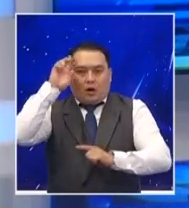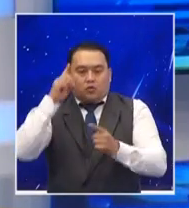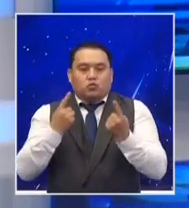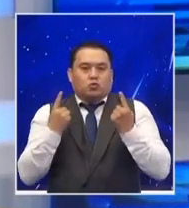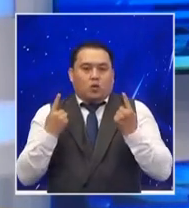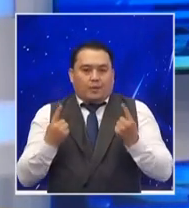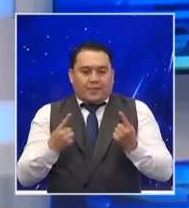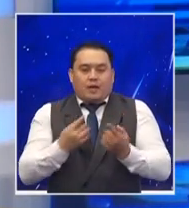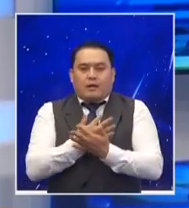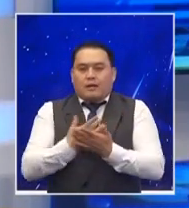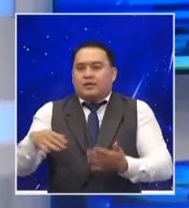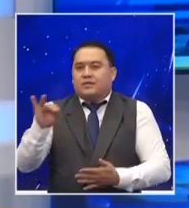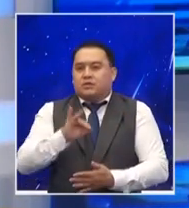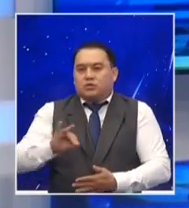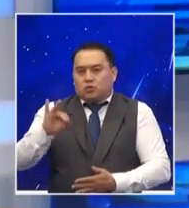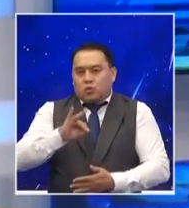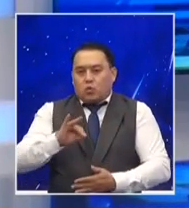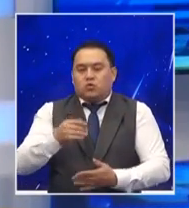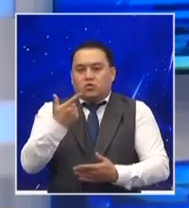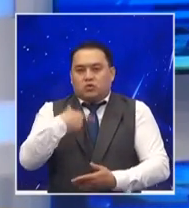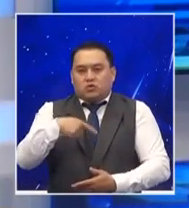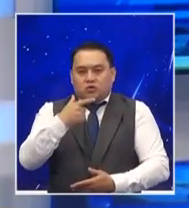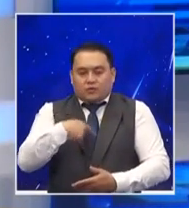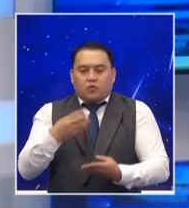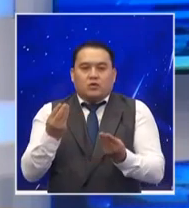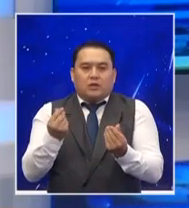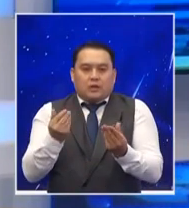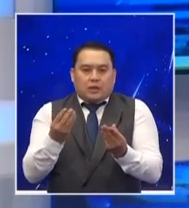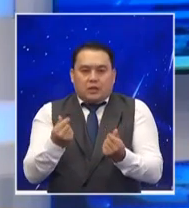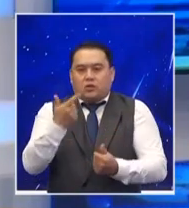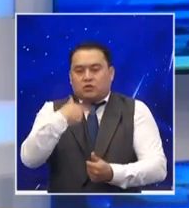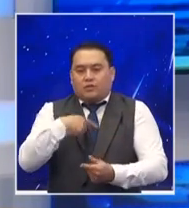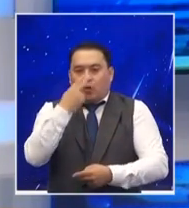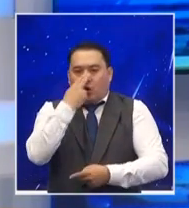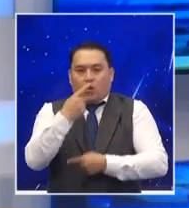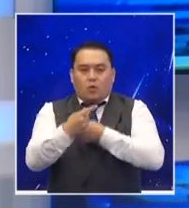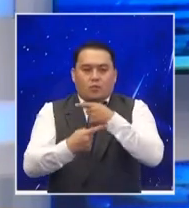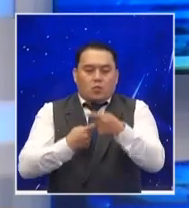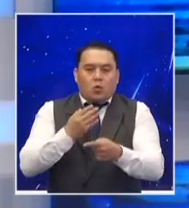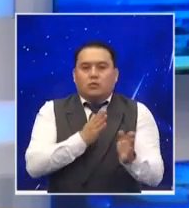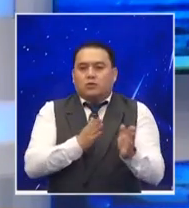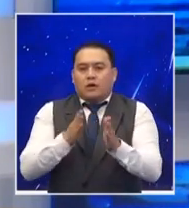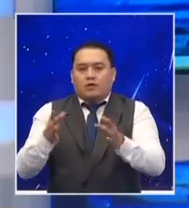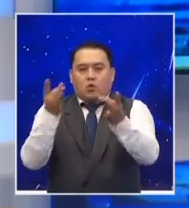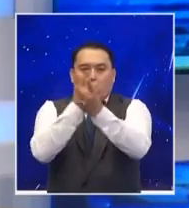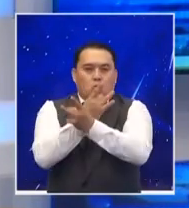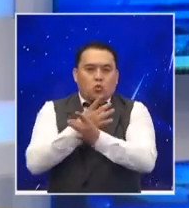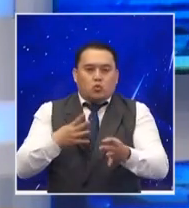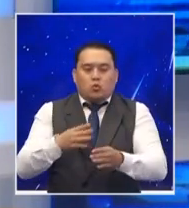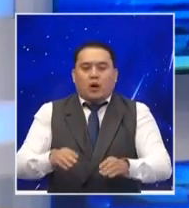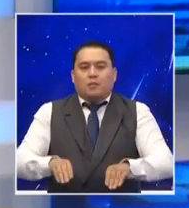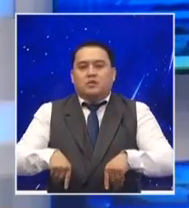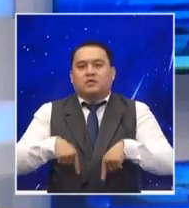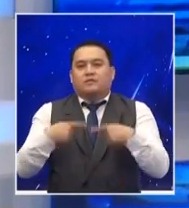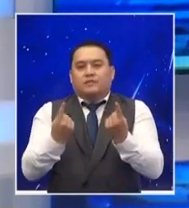бірге сан ғасырлық тарихымыз, төл теңгеміз, мәдениетімізбен ата дәстүріміз қайта түледі. Бұл ата бабамыздың аманаты,